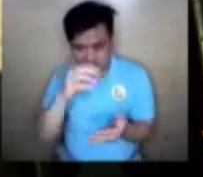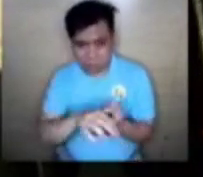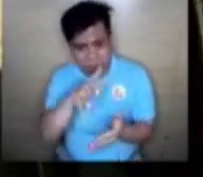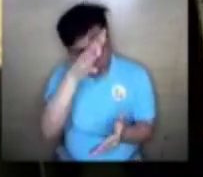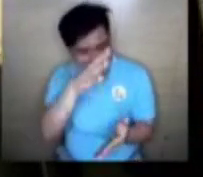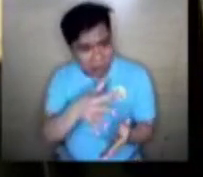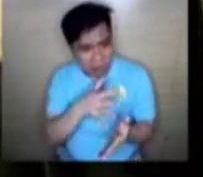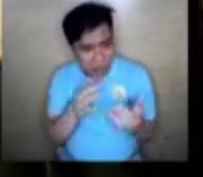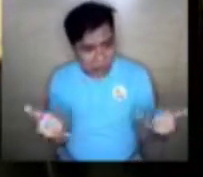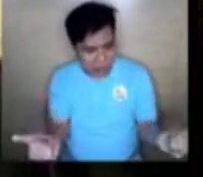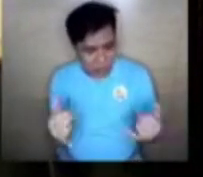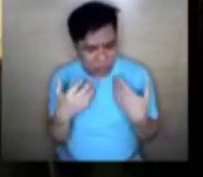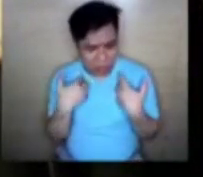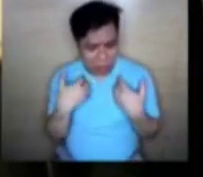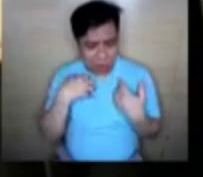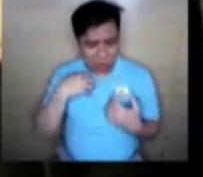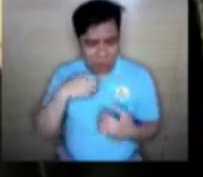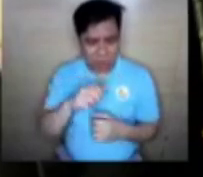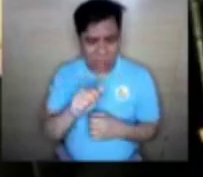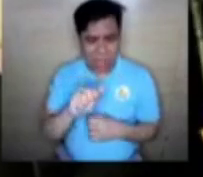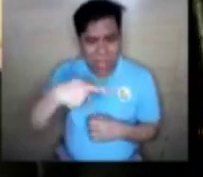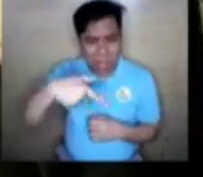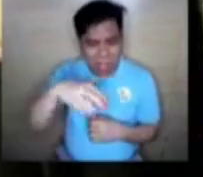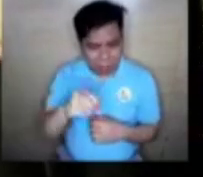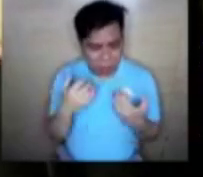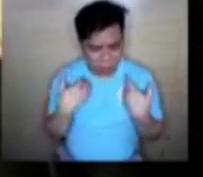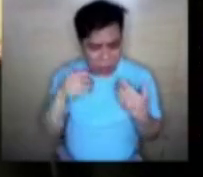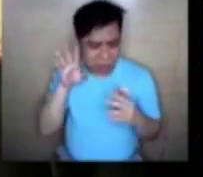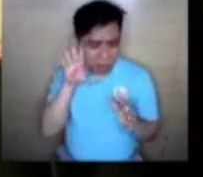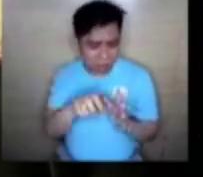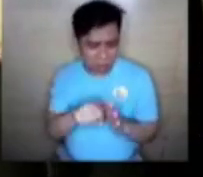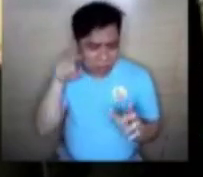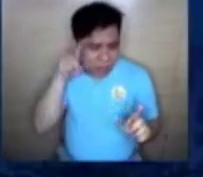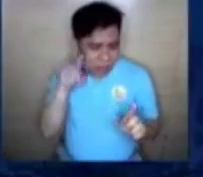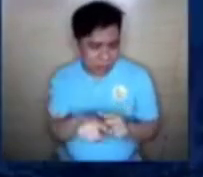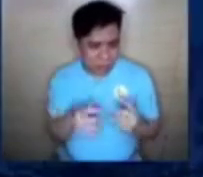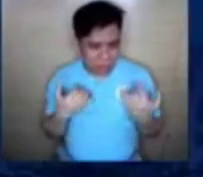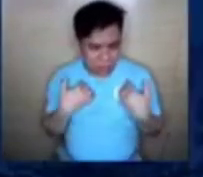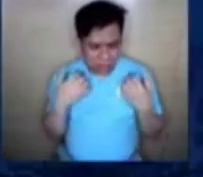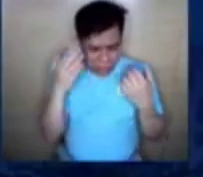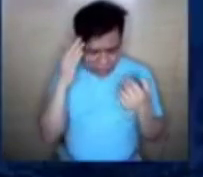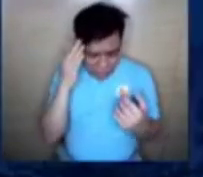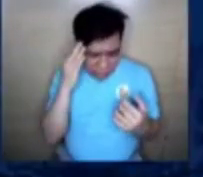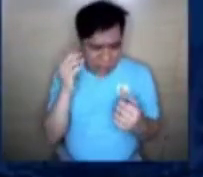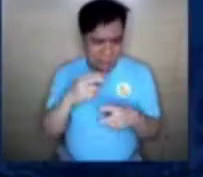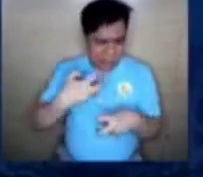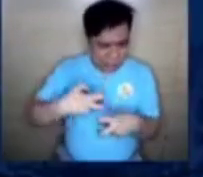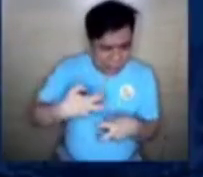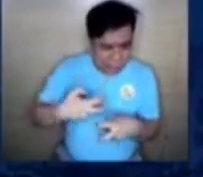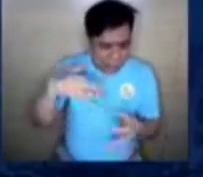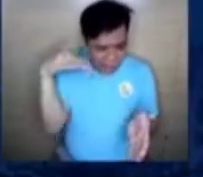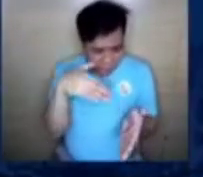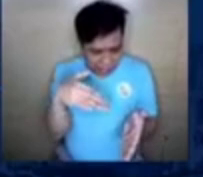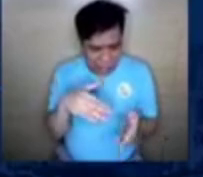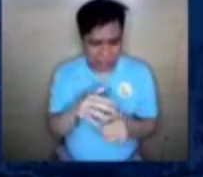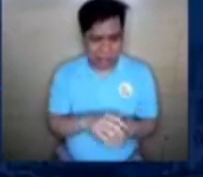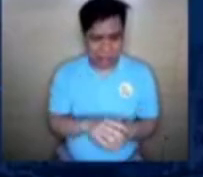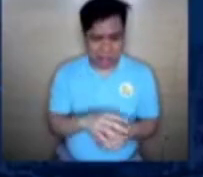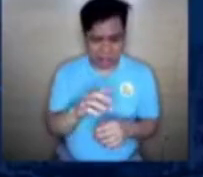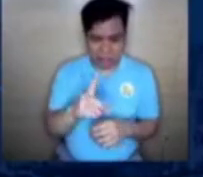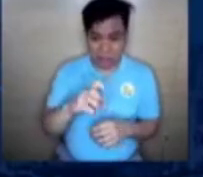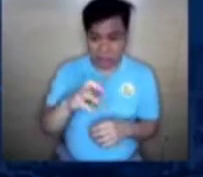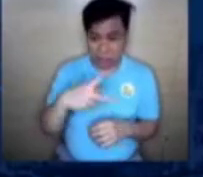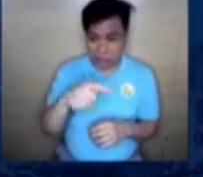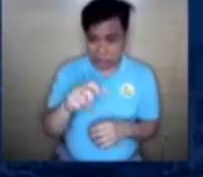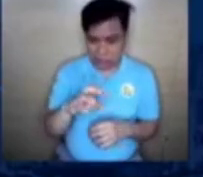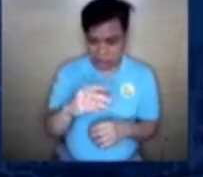may mga apo o kapatid na nag-aaral, alam niyo kung gaano kahirap ang distance or blended learning.